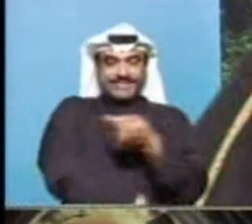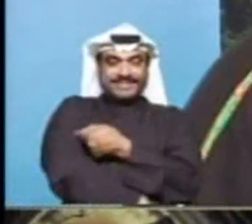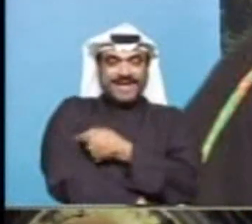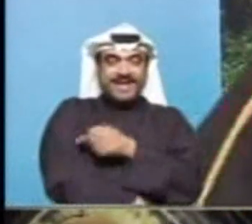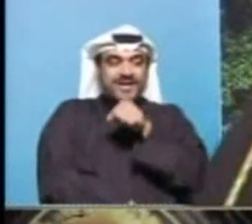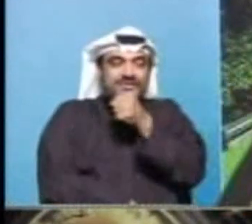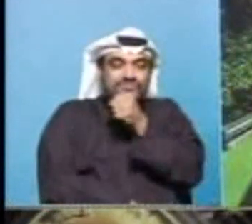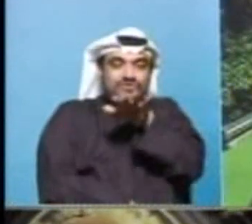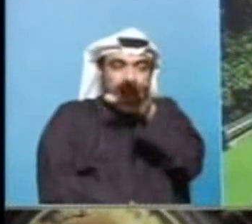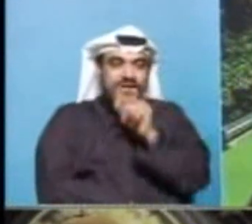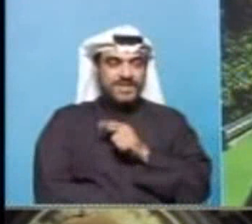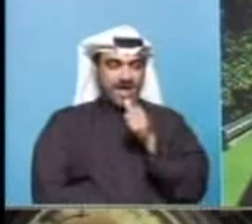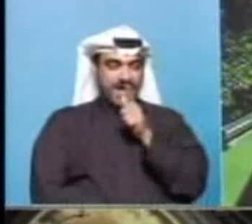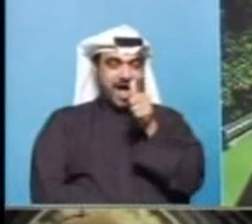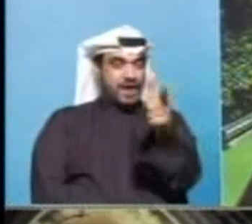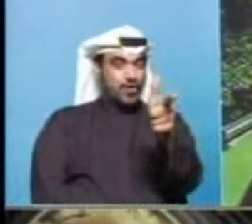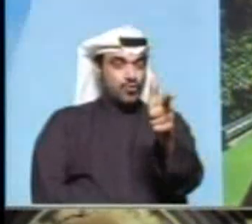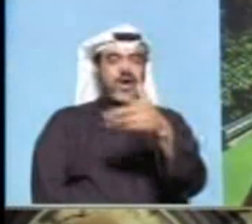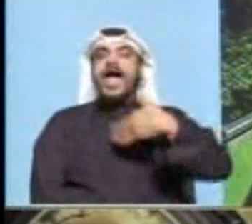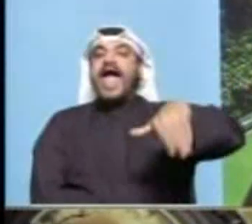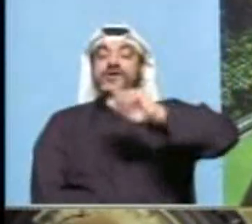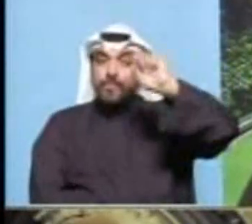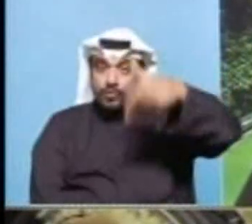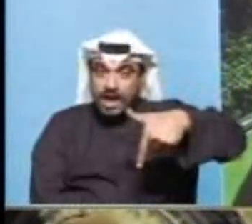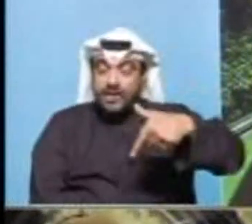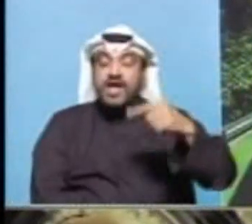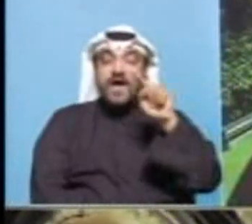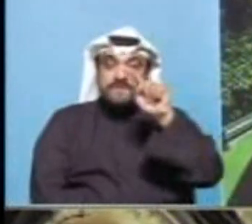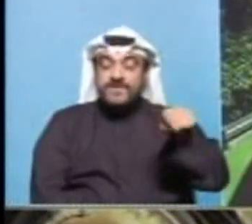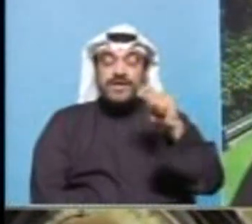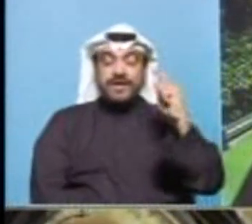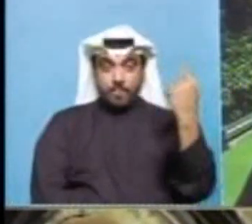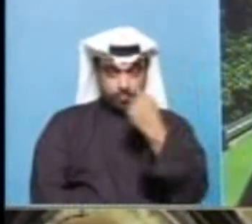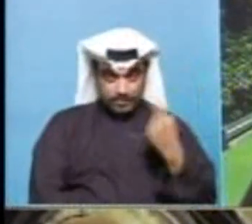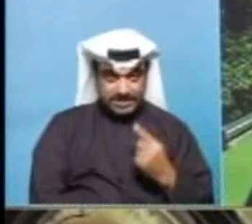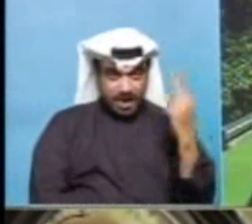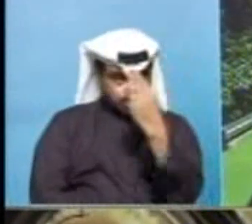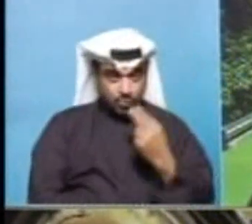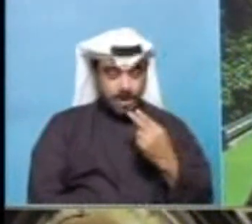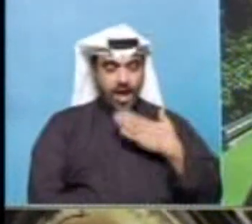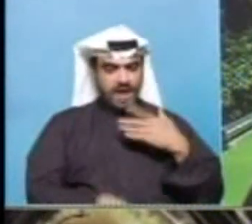المكان أحب أقول إن في أي مواطن عنده أي شكوى، في عندنا إدارة كاملة مسؤولة